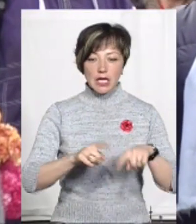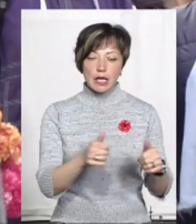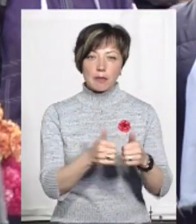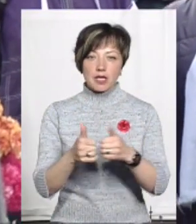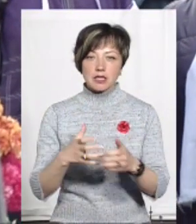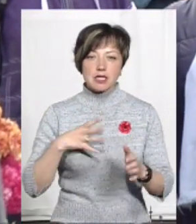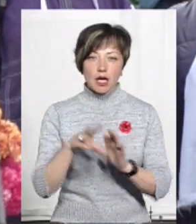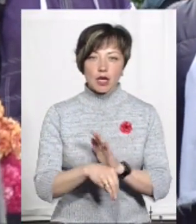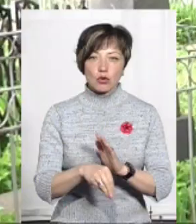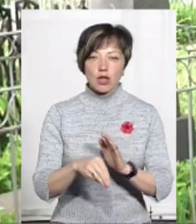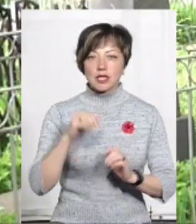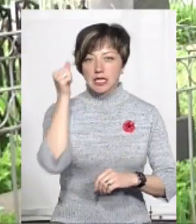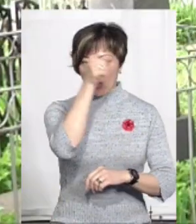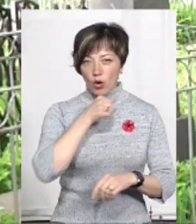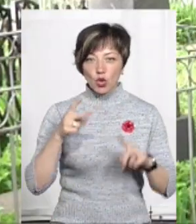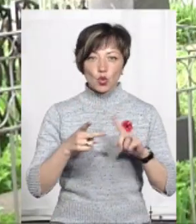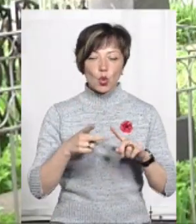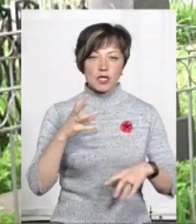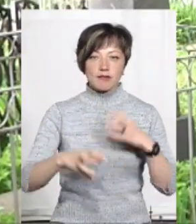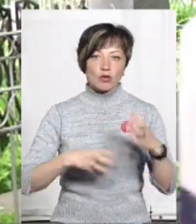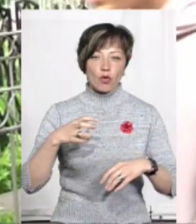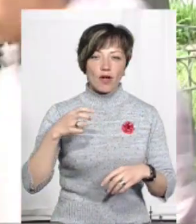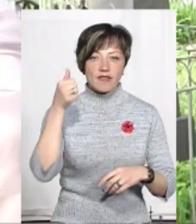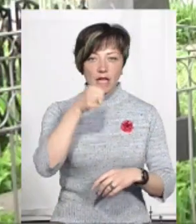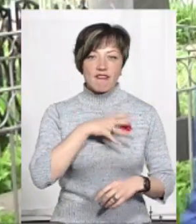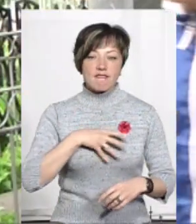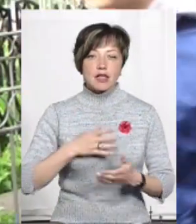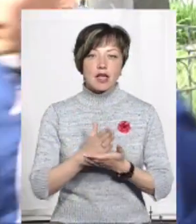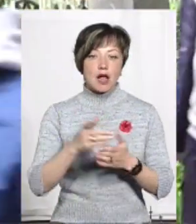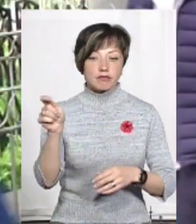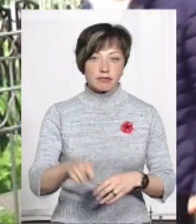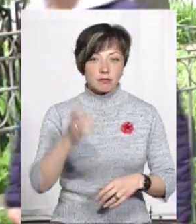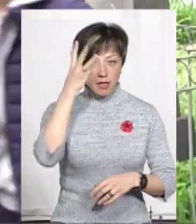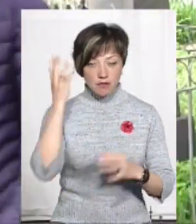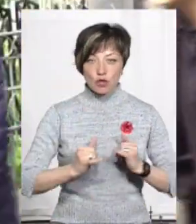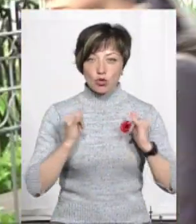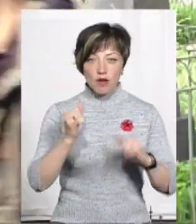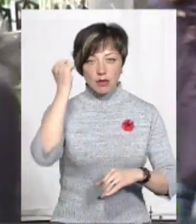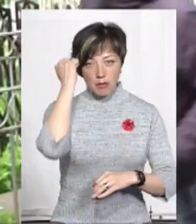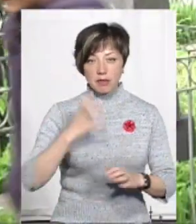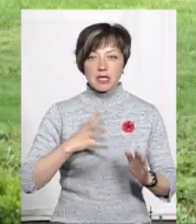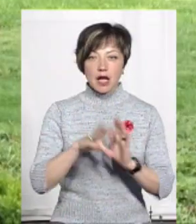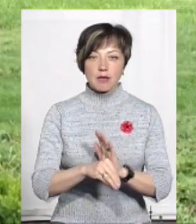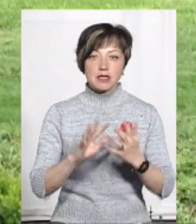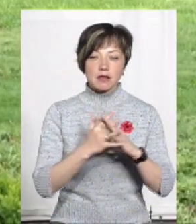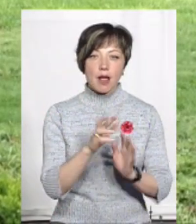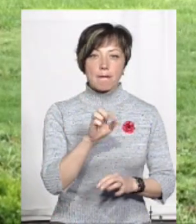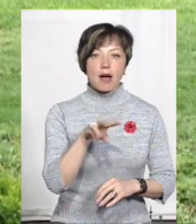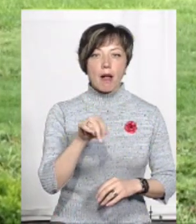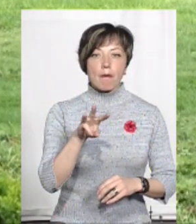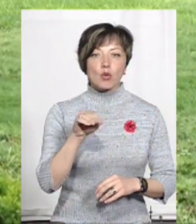близьких, котрі загинули за роки Другої світової війни. Ветеран Петро Ярош приїхав до Хмельницького, аби вшанувати пам'ять загиблих з села